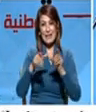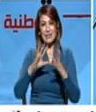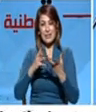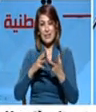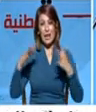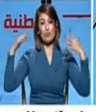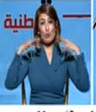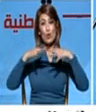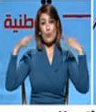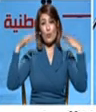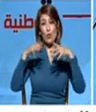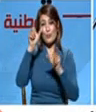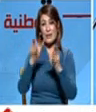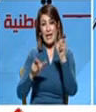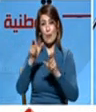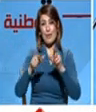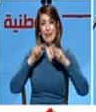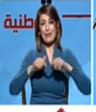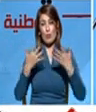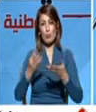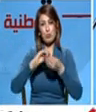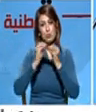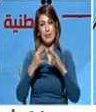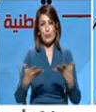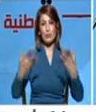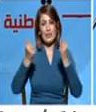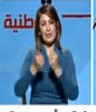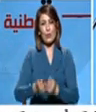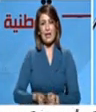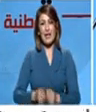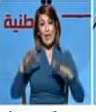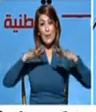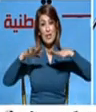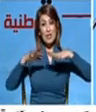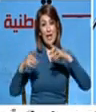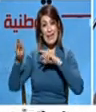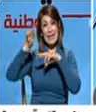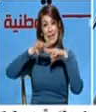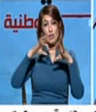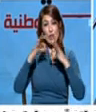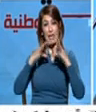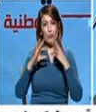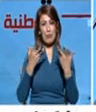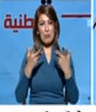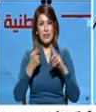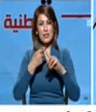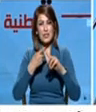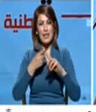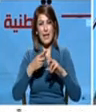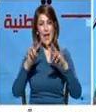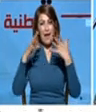زحمه ايضا في استخلاص استخلاصه الحالات او المنحه هذه الاجراءات او نرجع لها بالتفصيل صار تبسيط